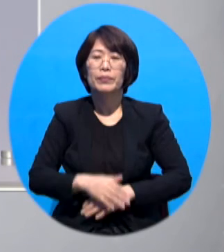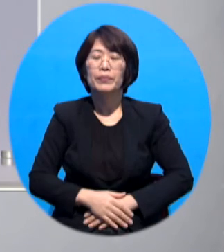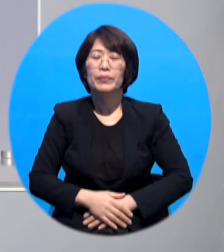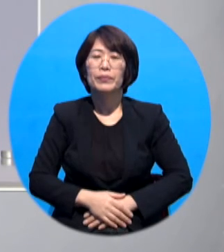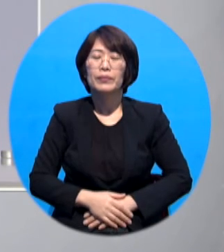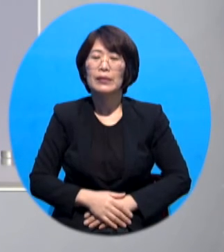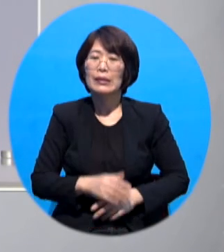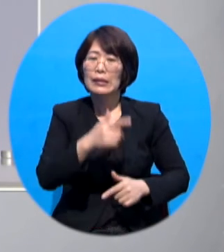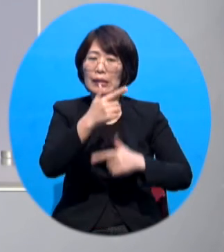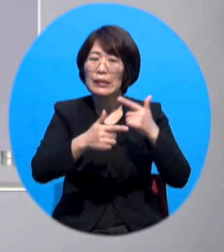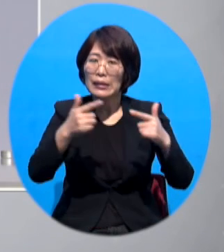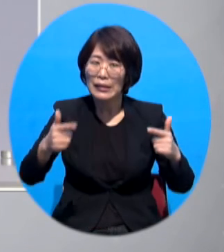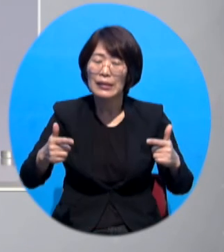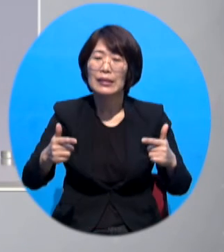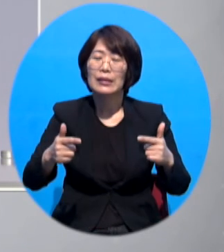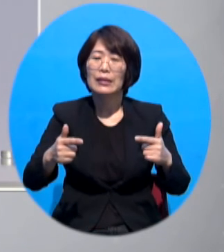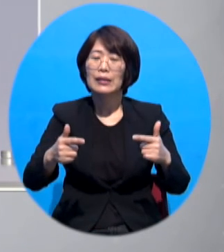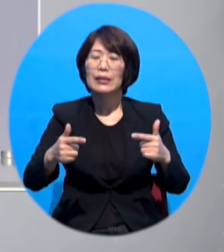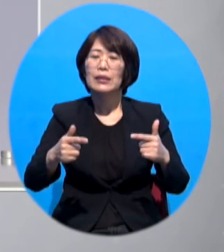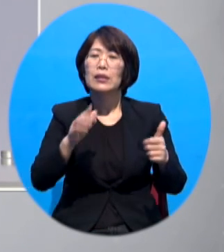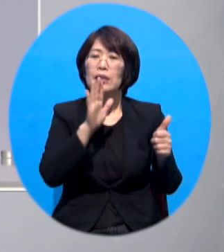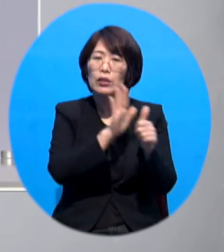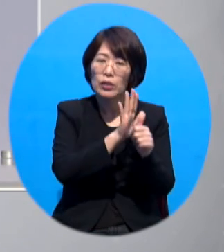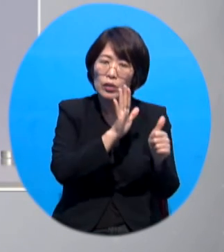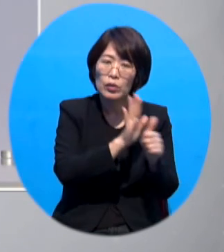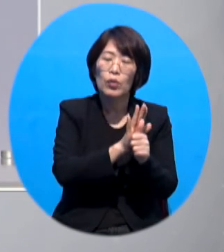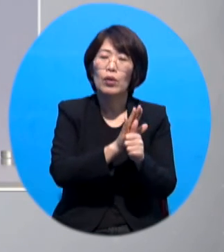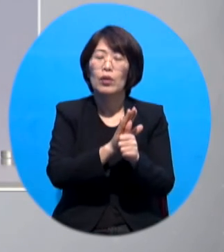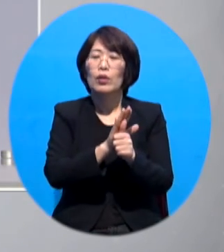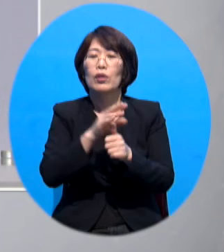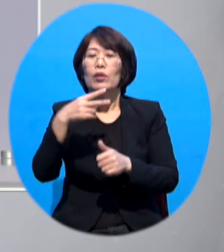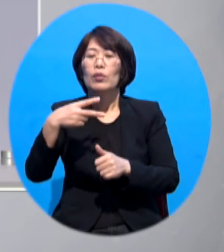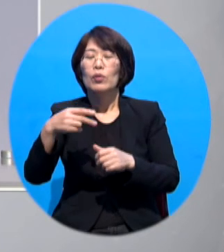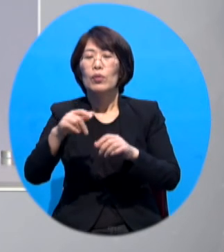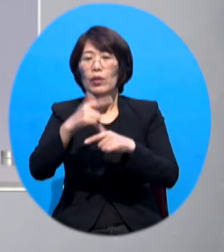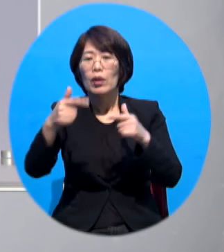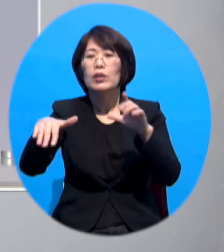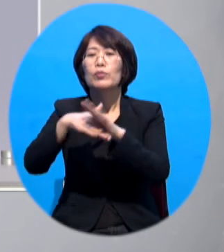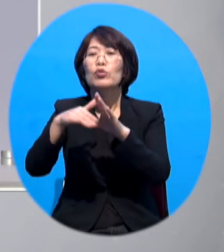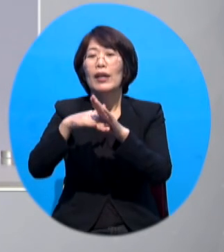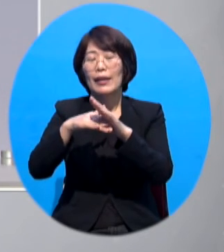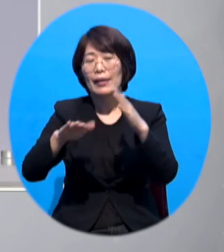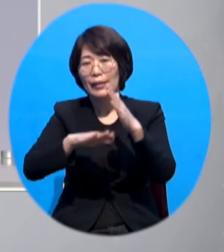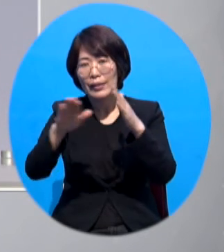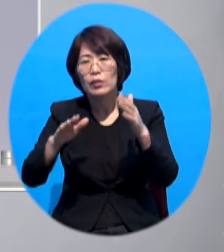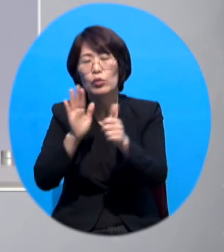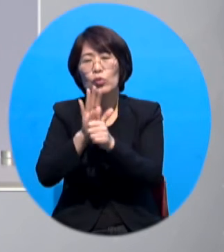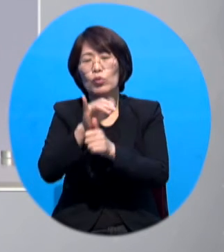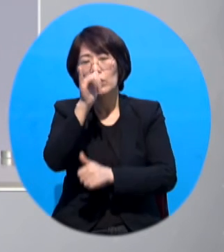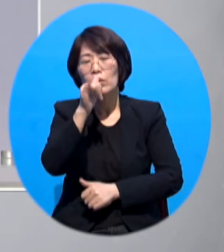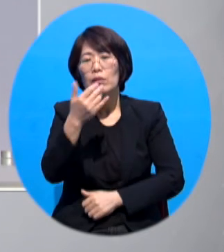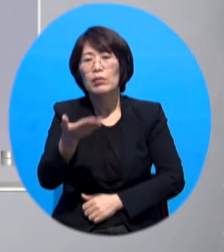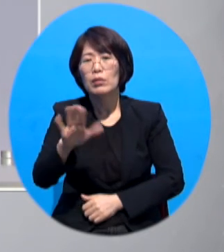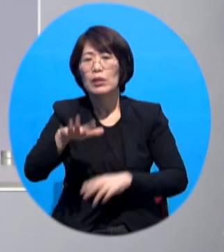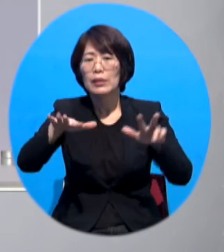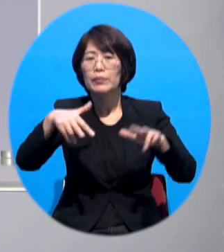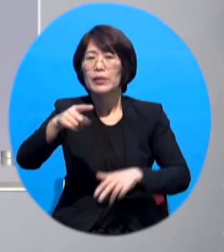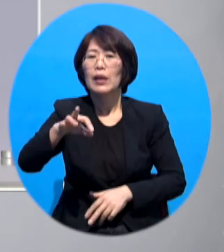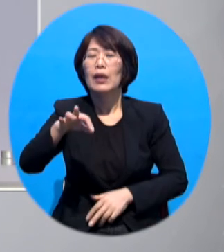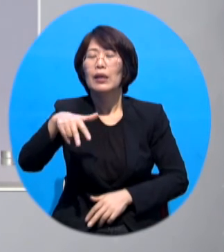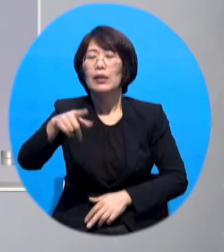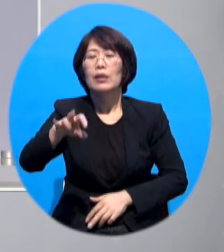그러니까 여러 가지 다양한 지원과 또 다문화가정 지원까지 도 말씀해주셨는데 지금 장석 예비후보